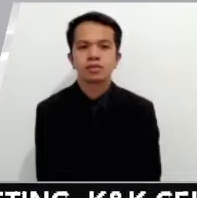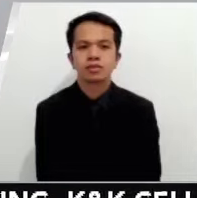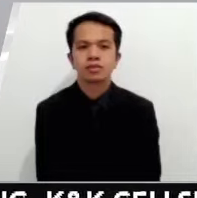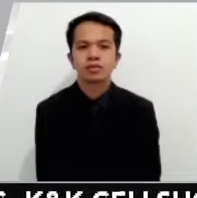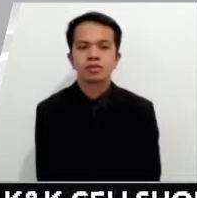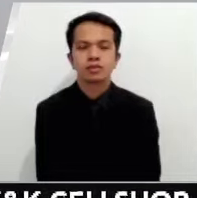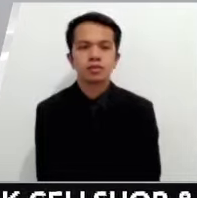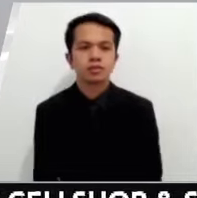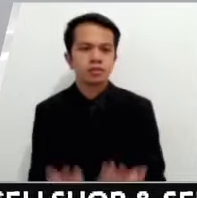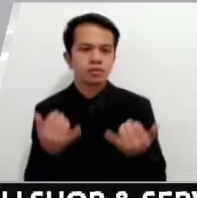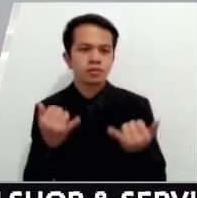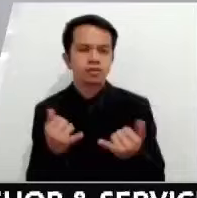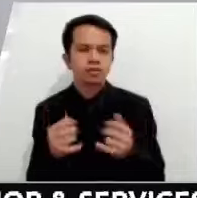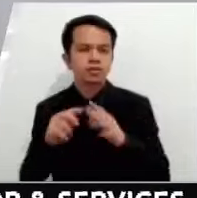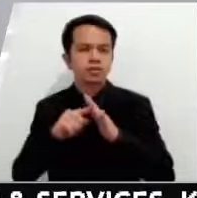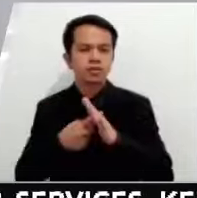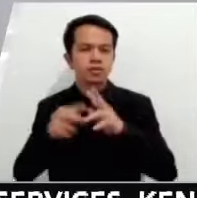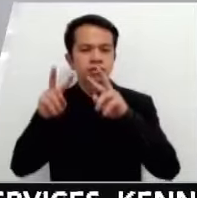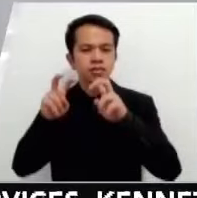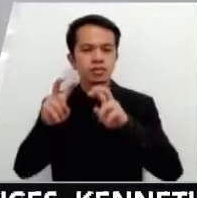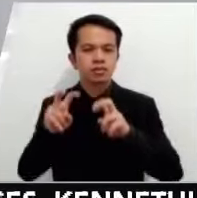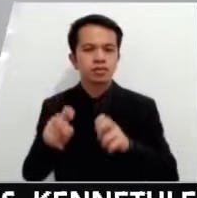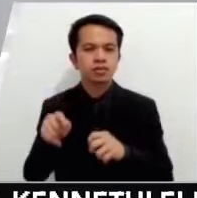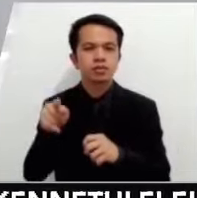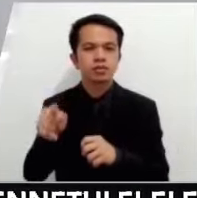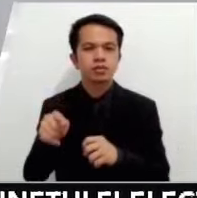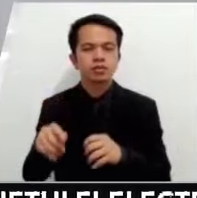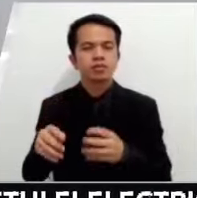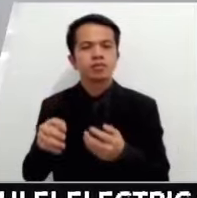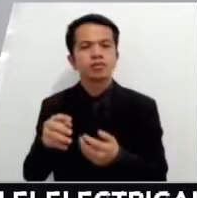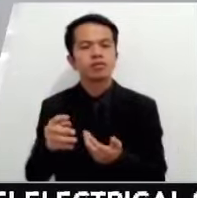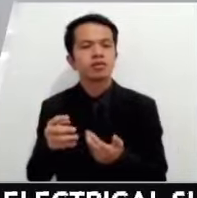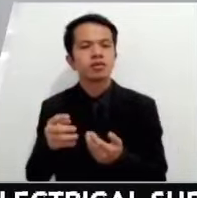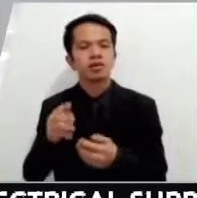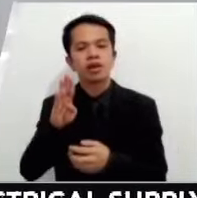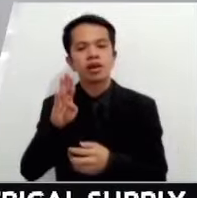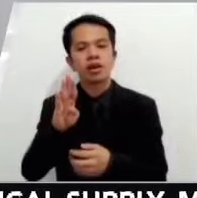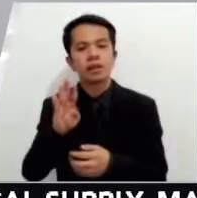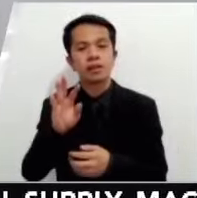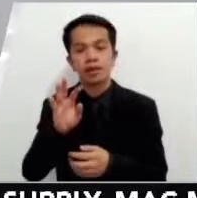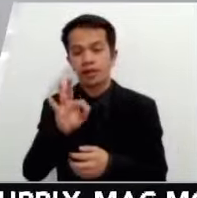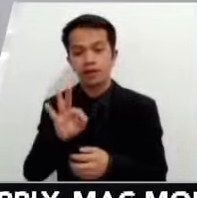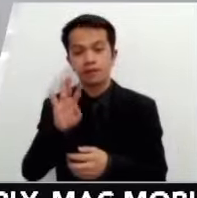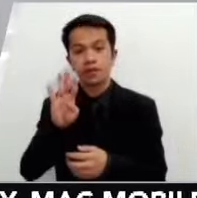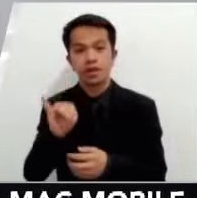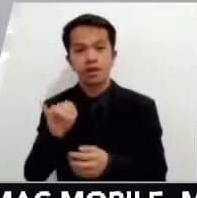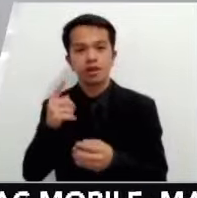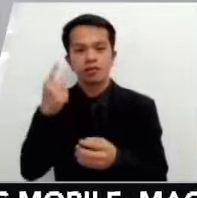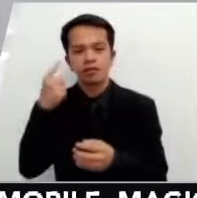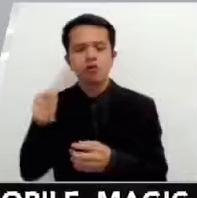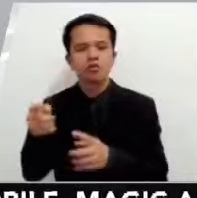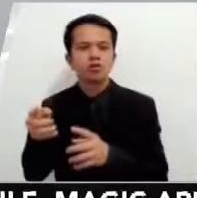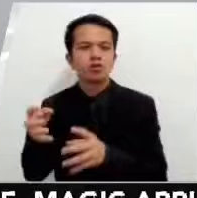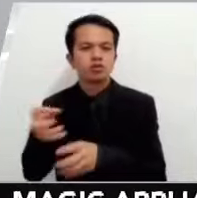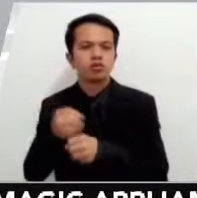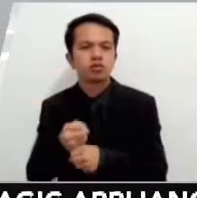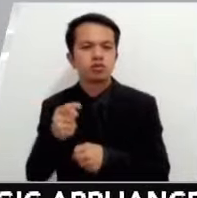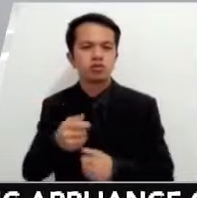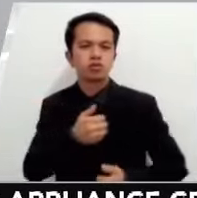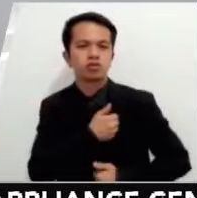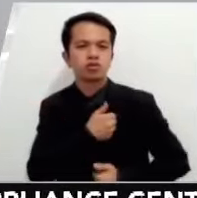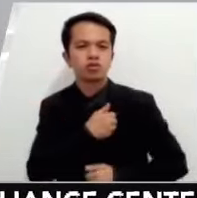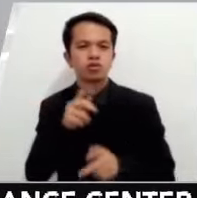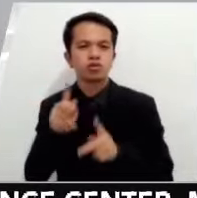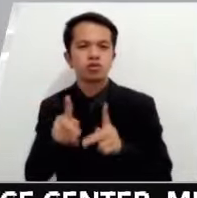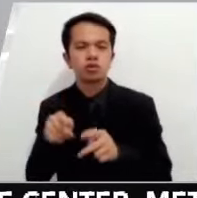Nag-iimbestiga na ang U.S. Federal Bureau of Investigation o FBI tungkol sa pagdukot ng mga armadong lalaki sa isang American